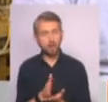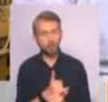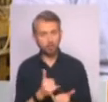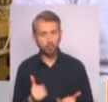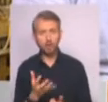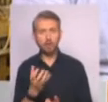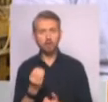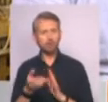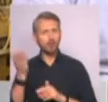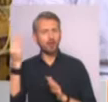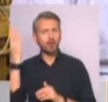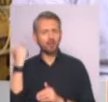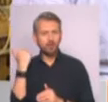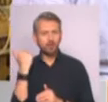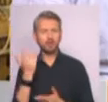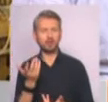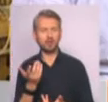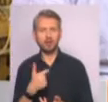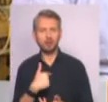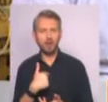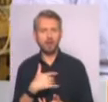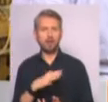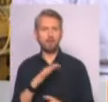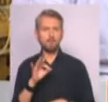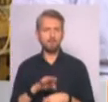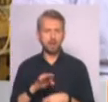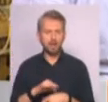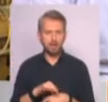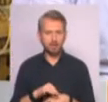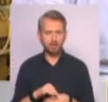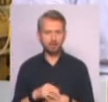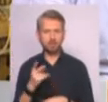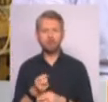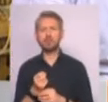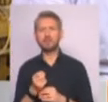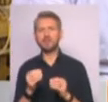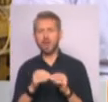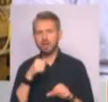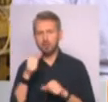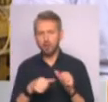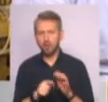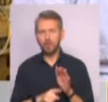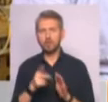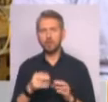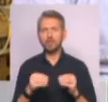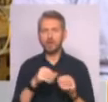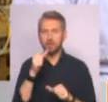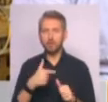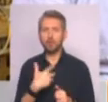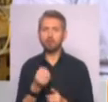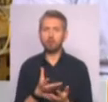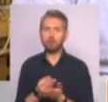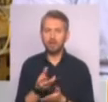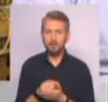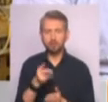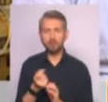Еще давнишние, я заболела в 2011 году, еще так, в 2010 я еще платила, в